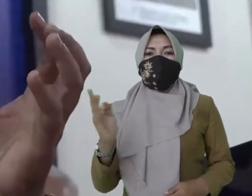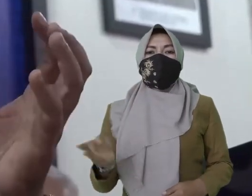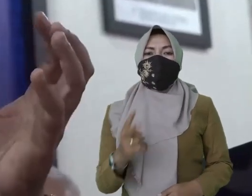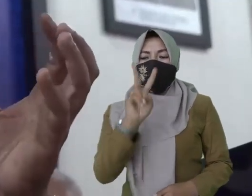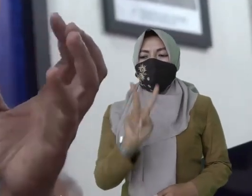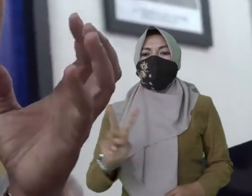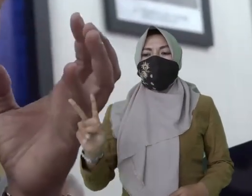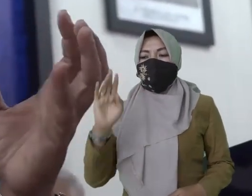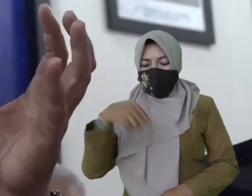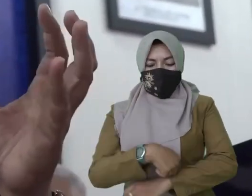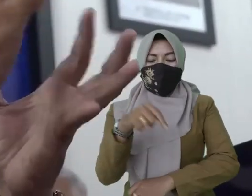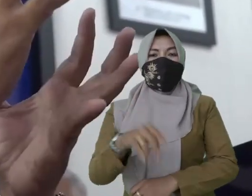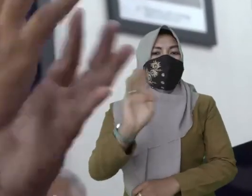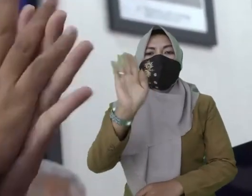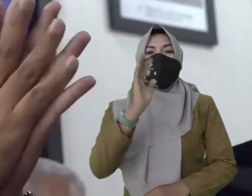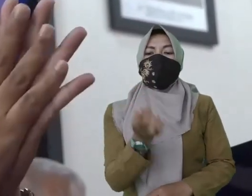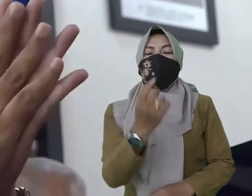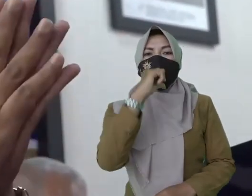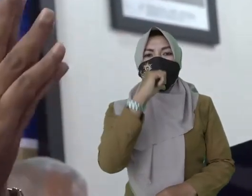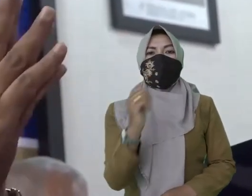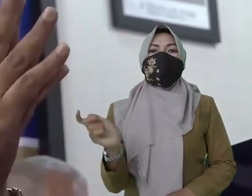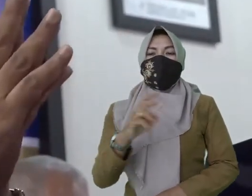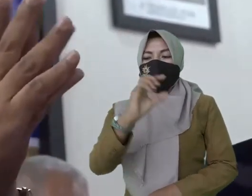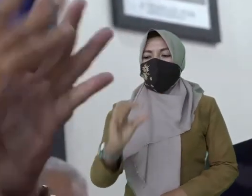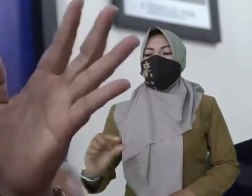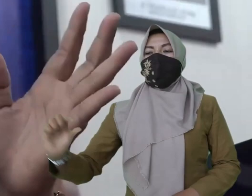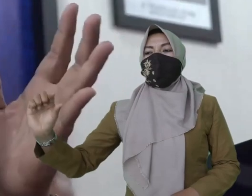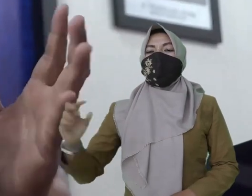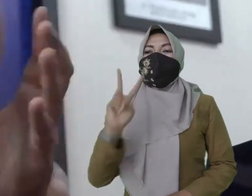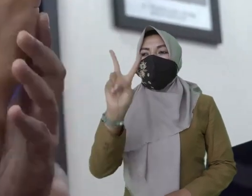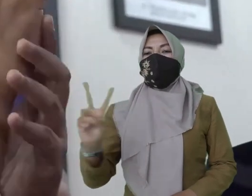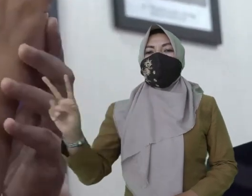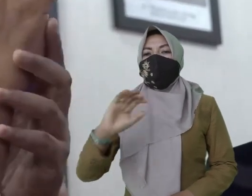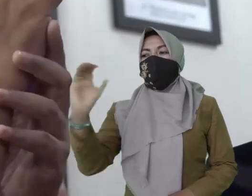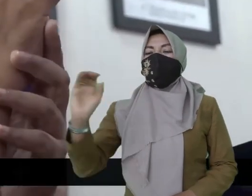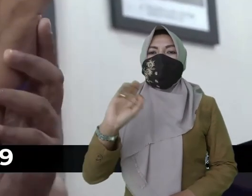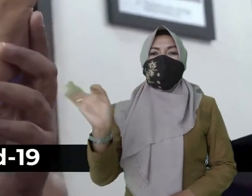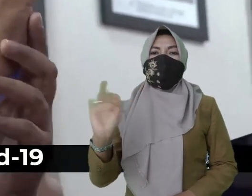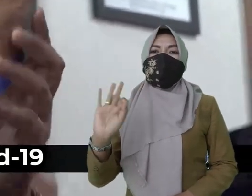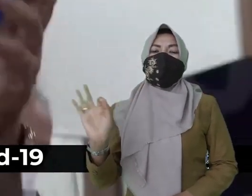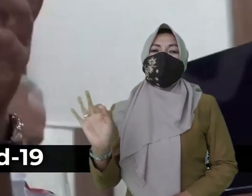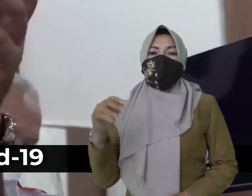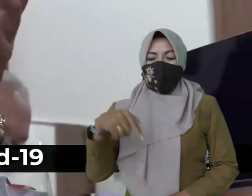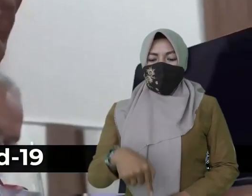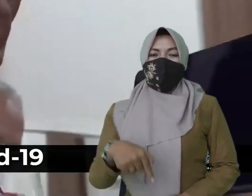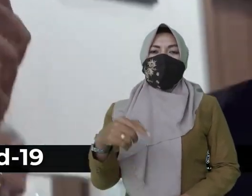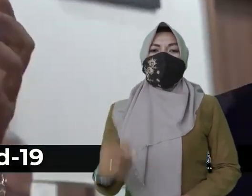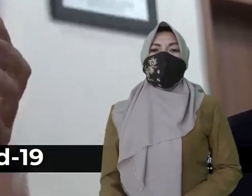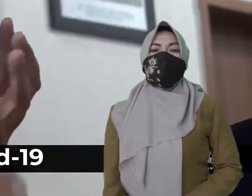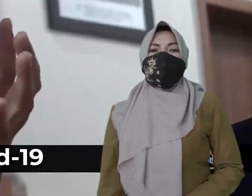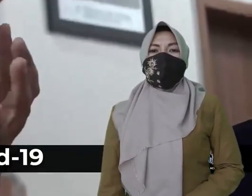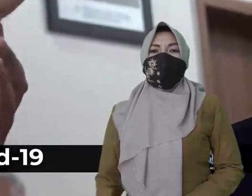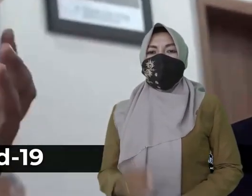Tapi yang menyebabkan infeksi oleh virus, sampai hari ini belum ada obatnya. Nah, gejala dari virus penyebab COVID-19,